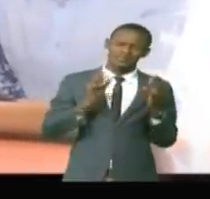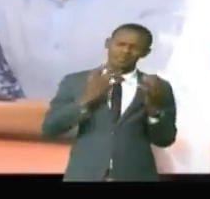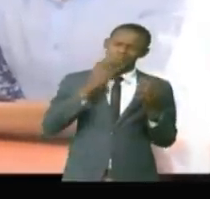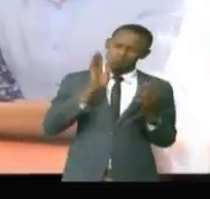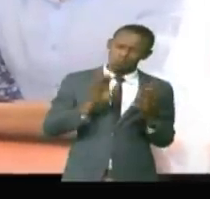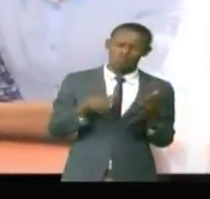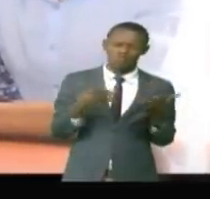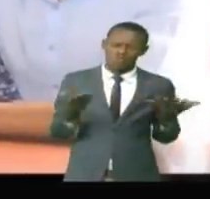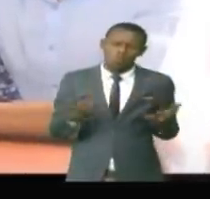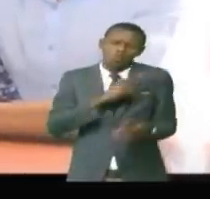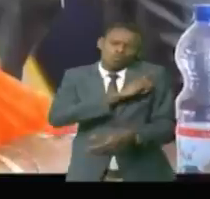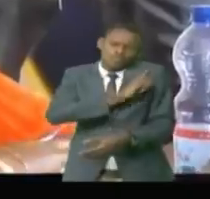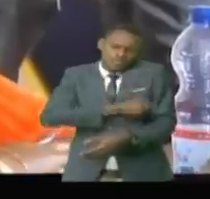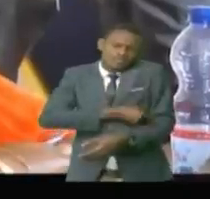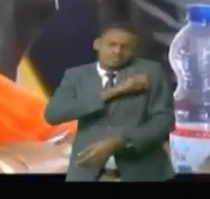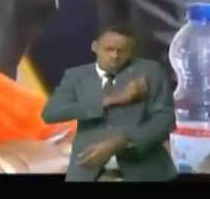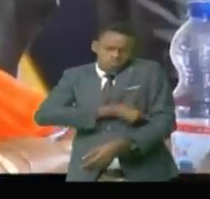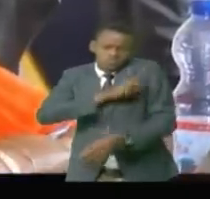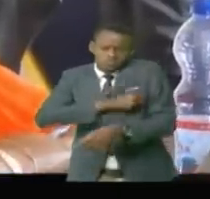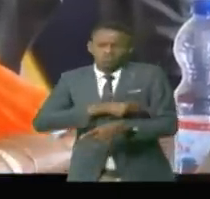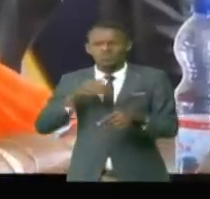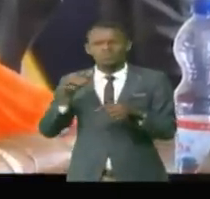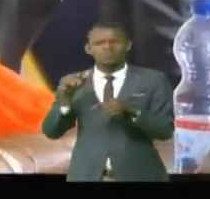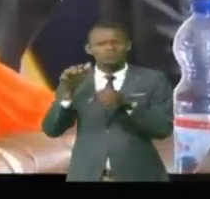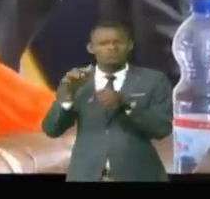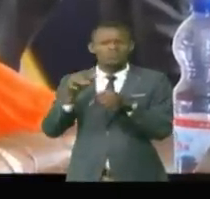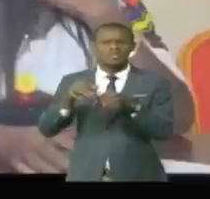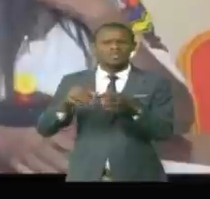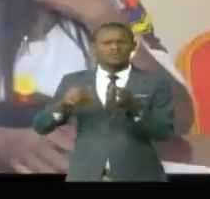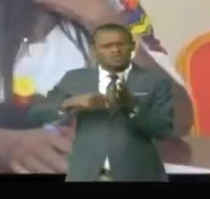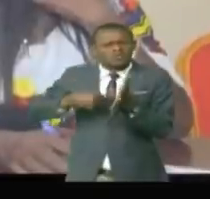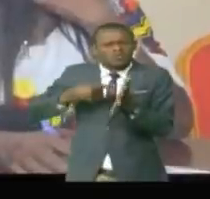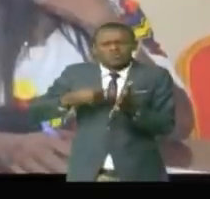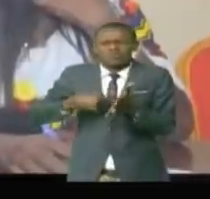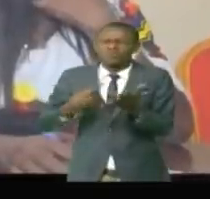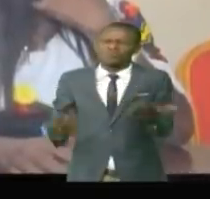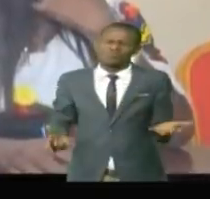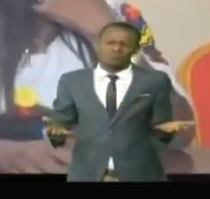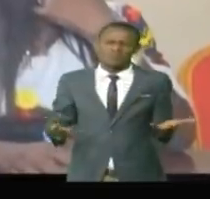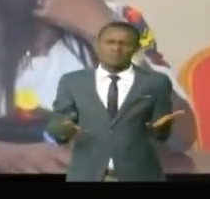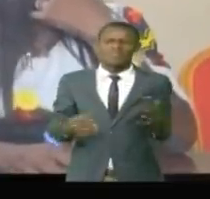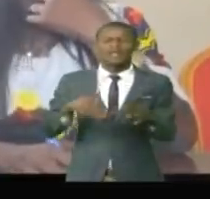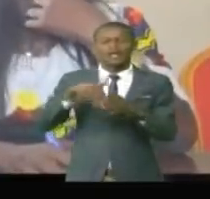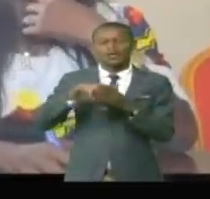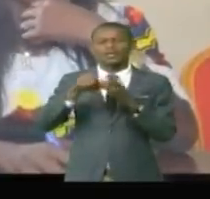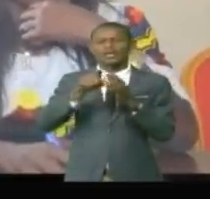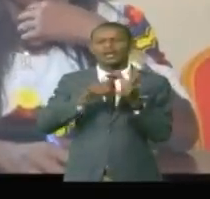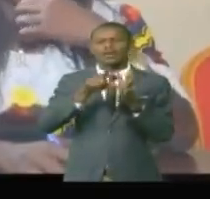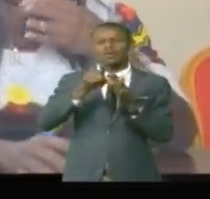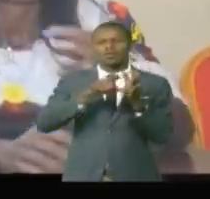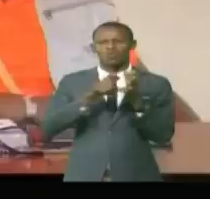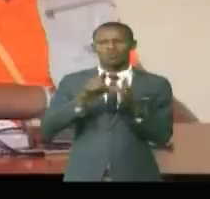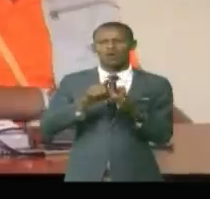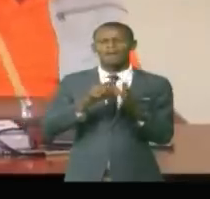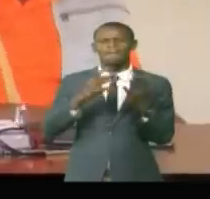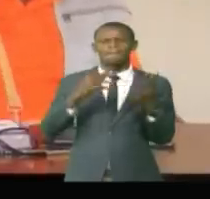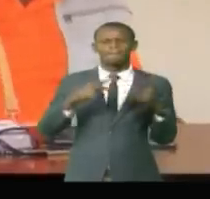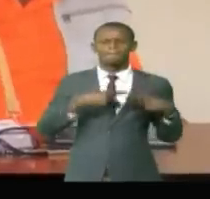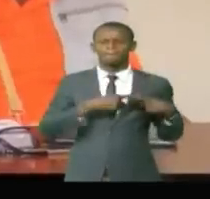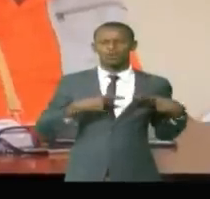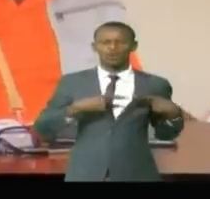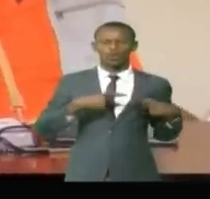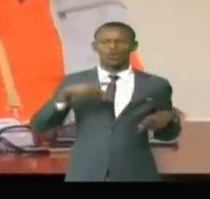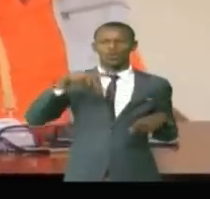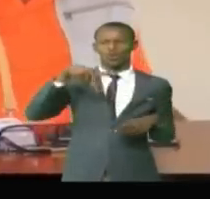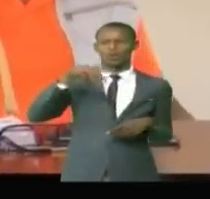la santé et la vie des femmes. L'article 14 du protocole de Maputo, cadre légal de l'accès à l'avortement médicalisé